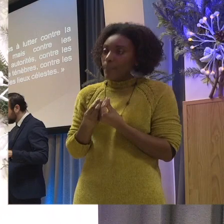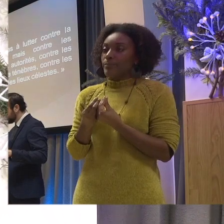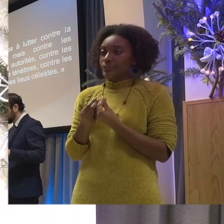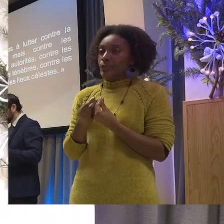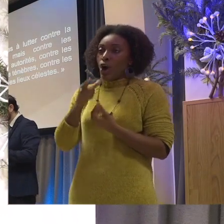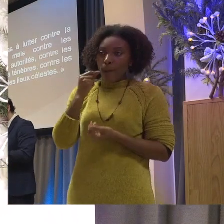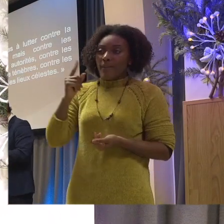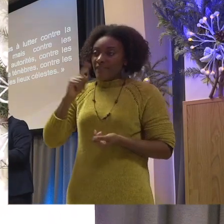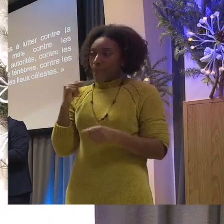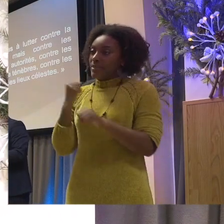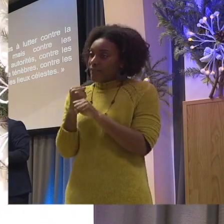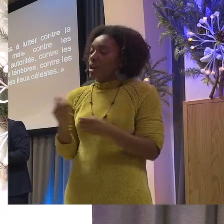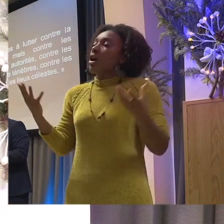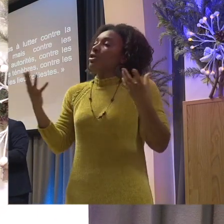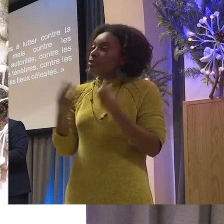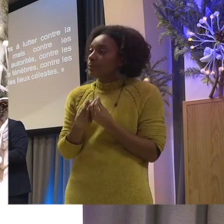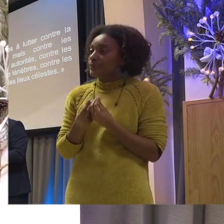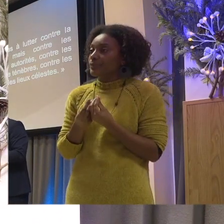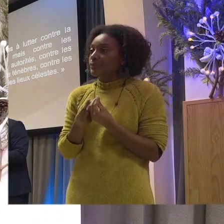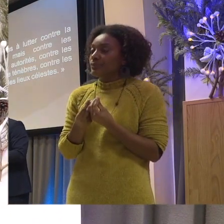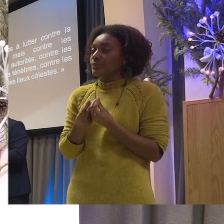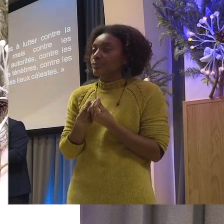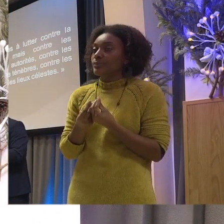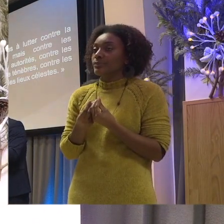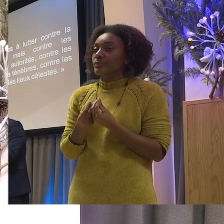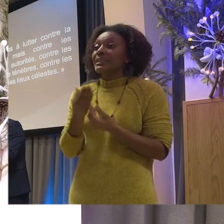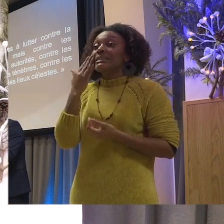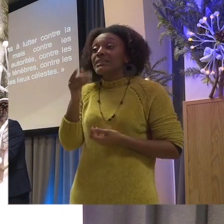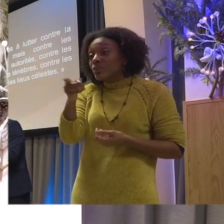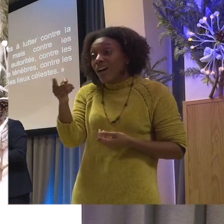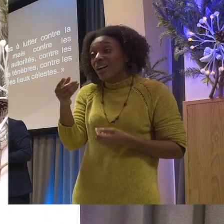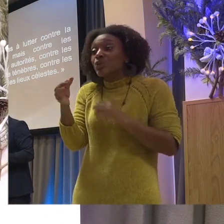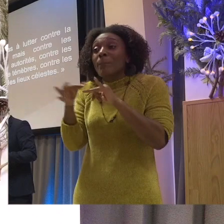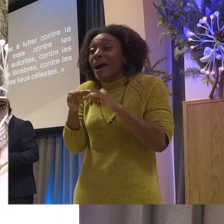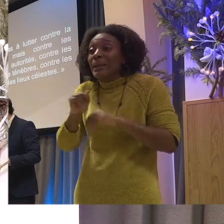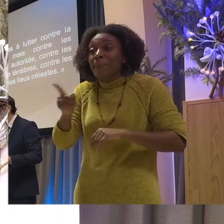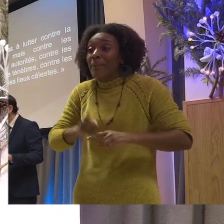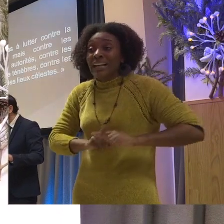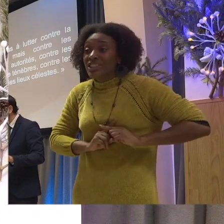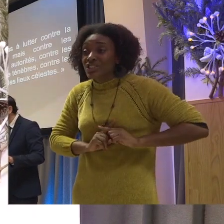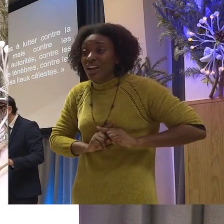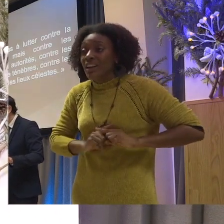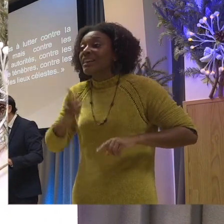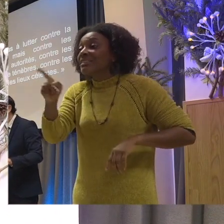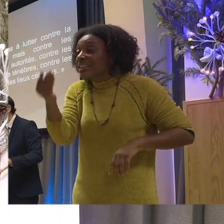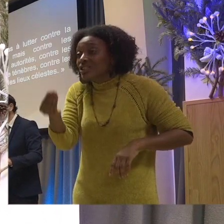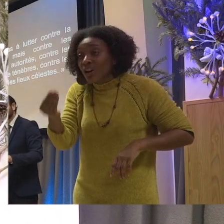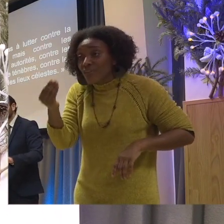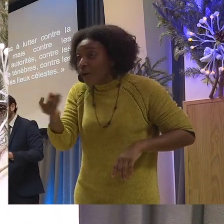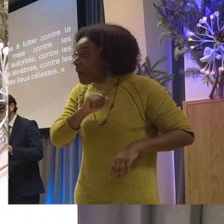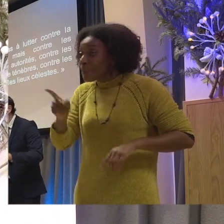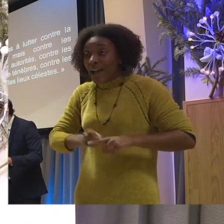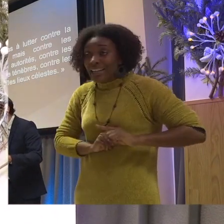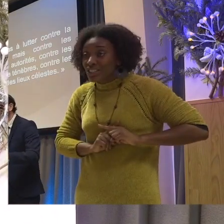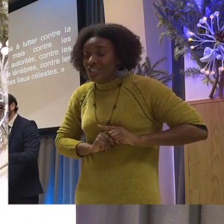toi, femme, ou si toi, mari, ton conjoint ou tes enfants ne sont pas chrétiens, s'ils ne sont pas baptisés, travaille à cela sans relâche, parce que